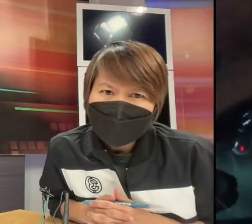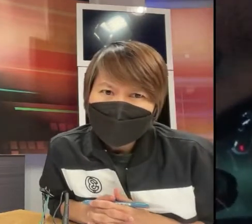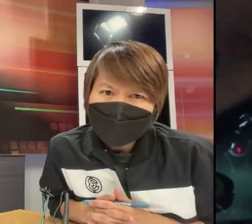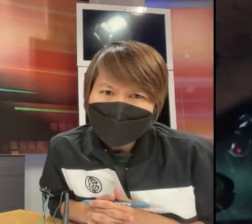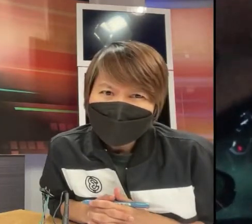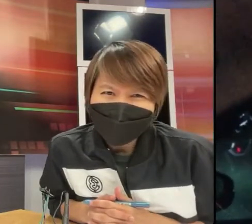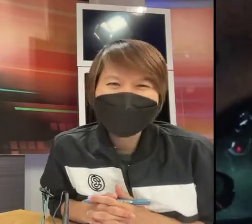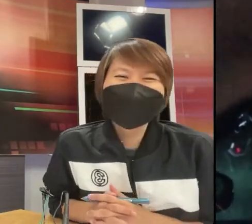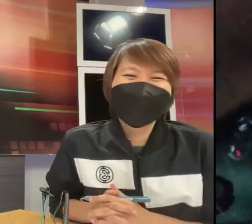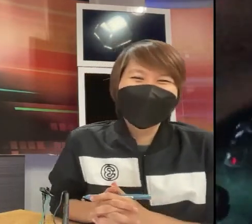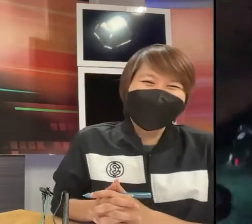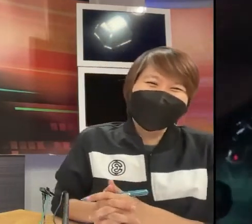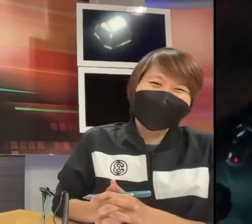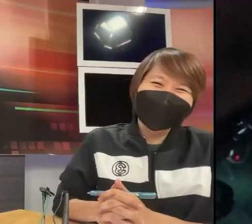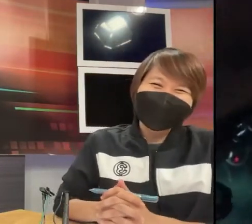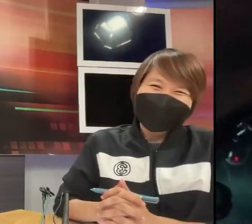ก็อุกาบาตอยู